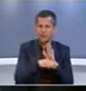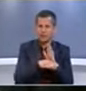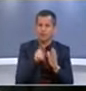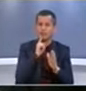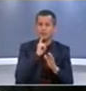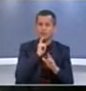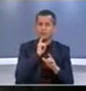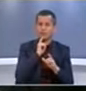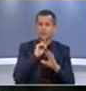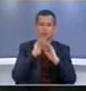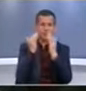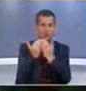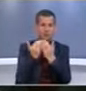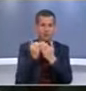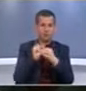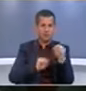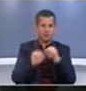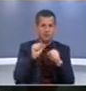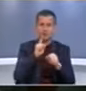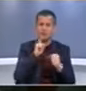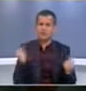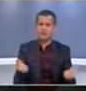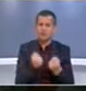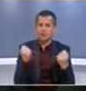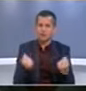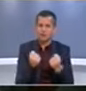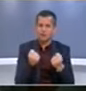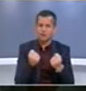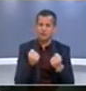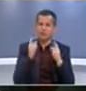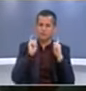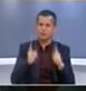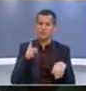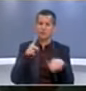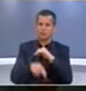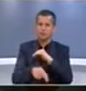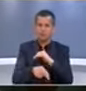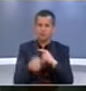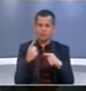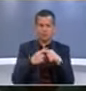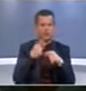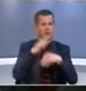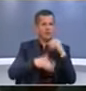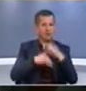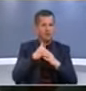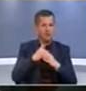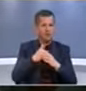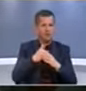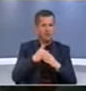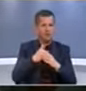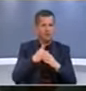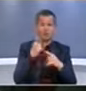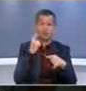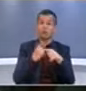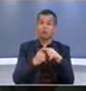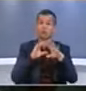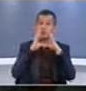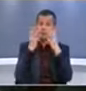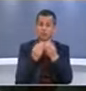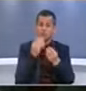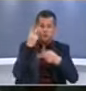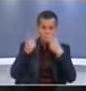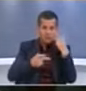mjt Aktiv r n fat e mp do talen net apo zim industriale t tilla si eksi